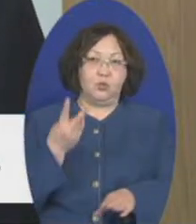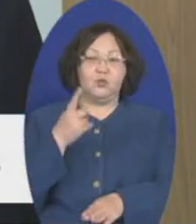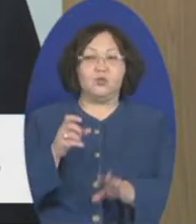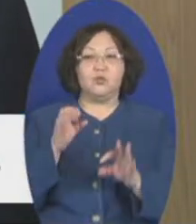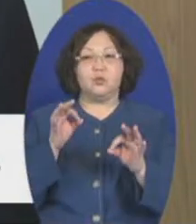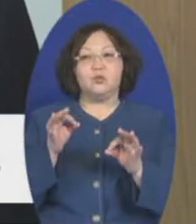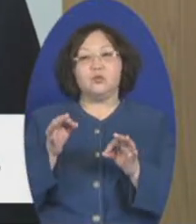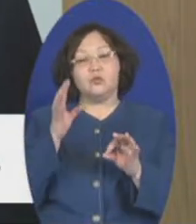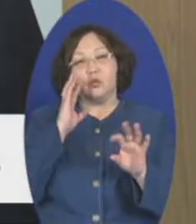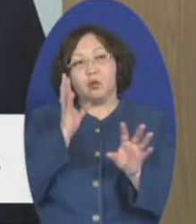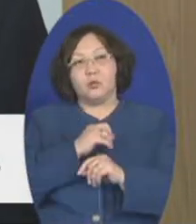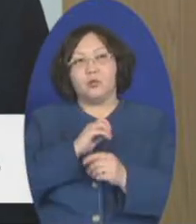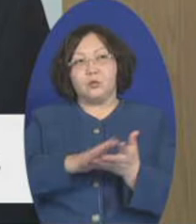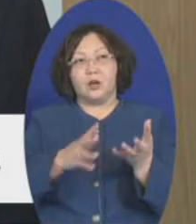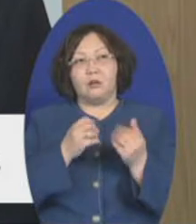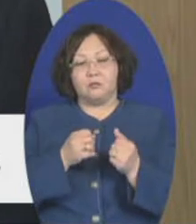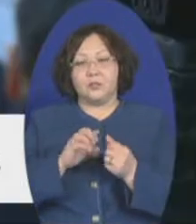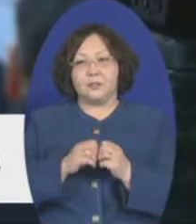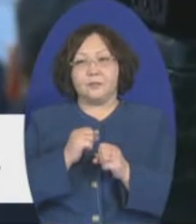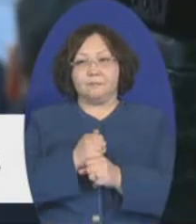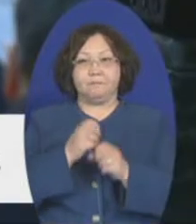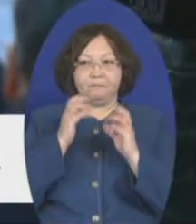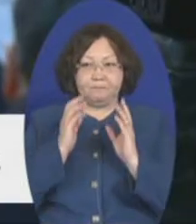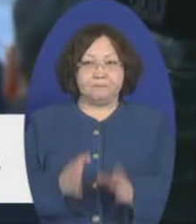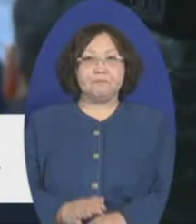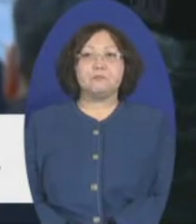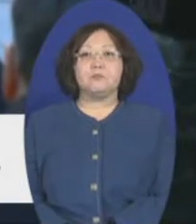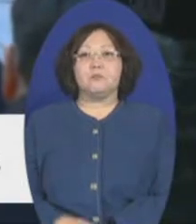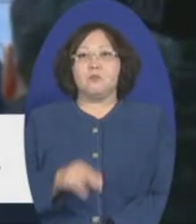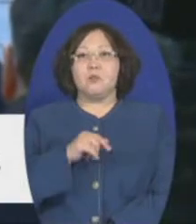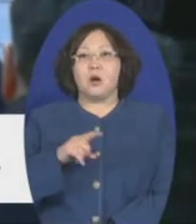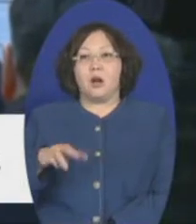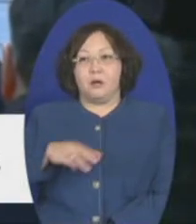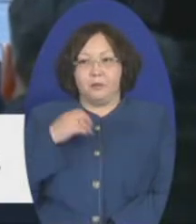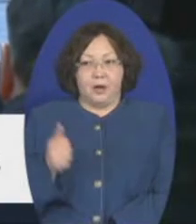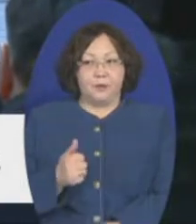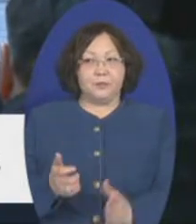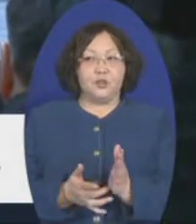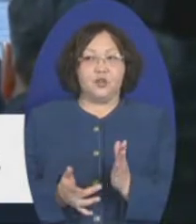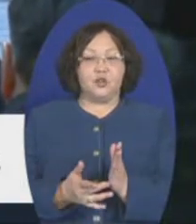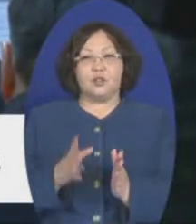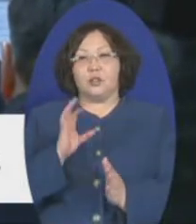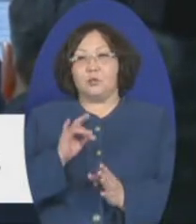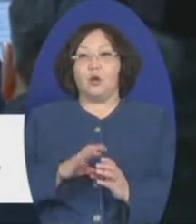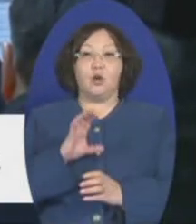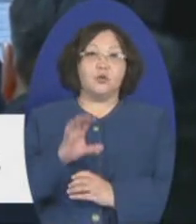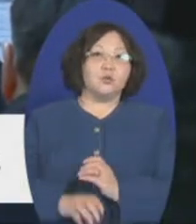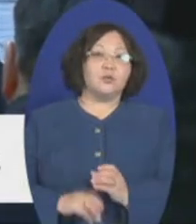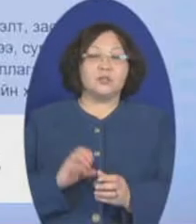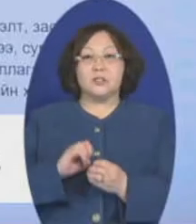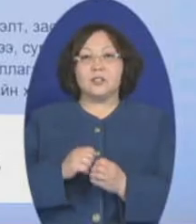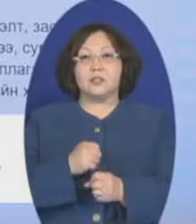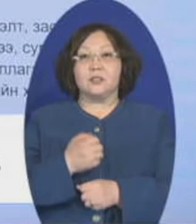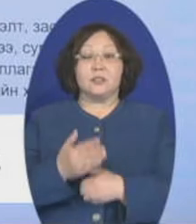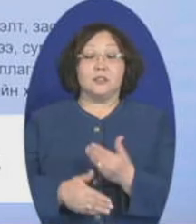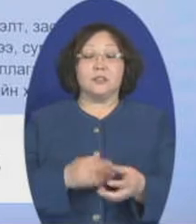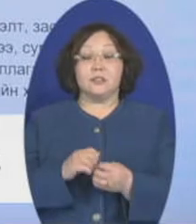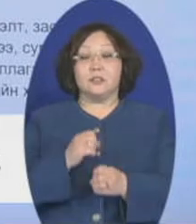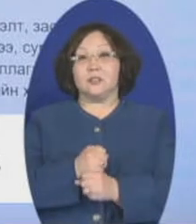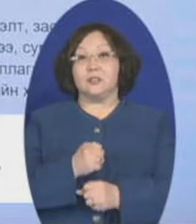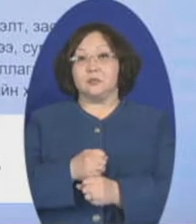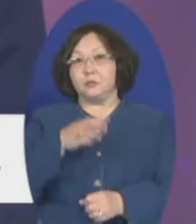яг худалдан авах ажлын салбарын бодлогоор хэрэгжүүлж ажиллаж байна. Цаашлаад програм хангамж технологийн салбарыг олон улсад гарах ажлыг хэрэгжүүлж байгаа юм. Энэ